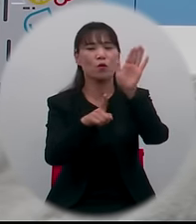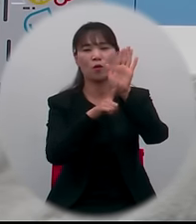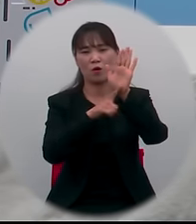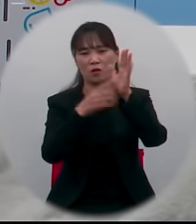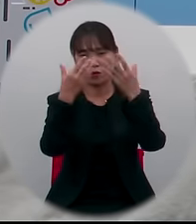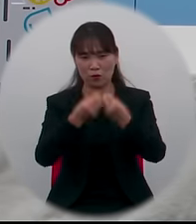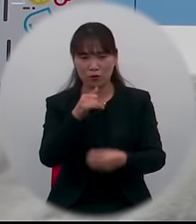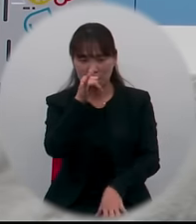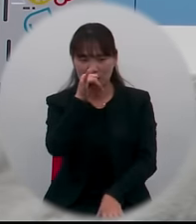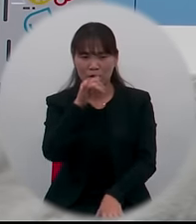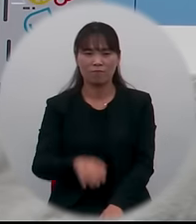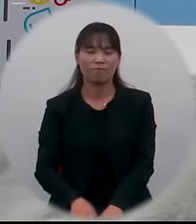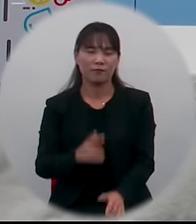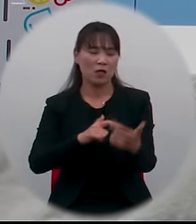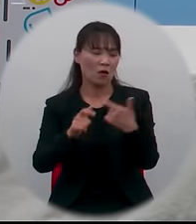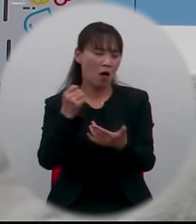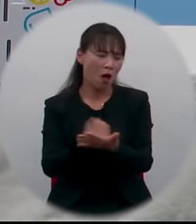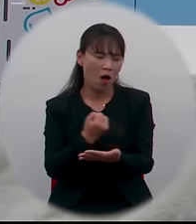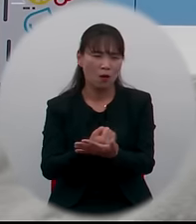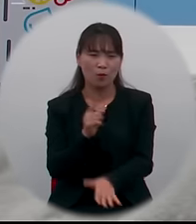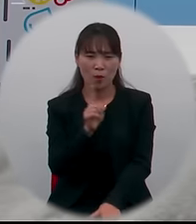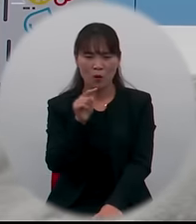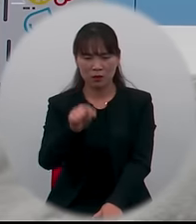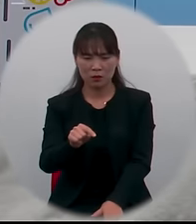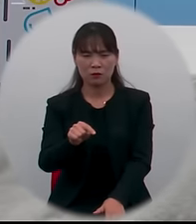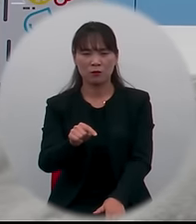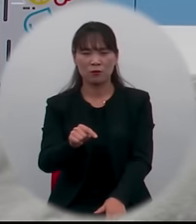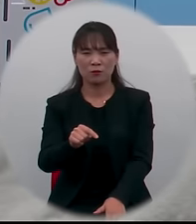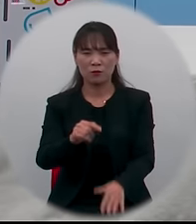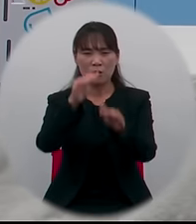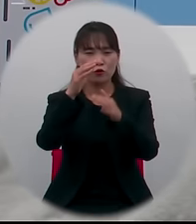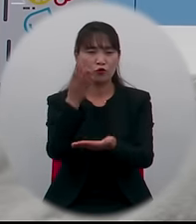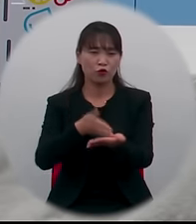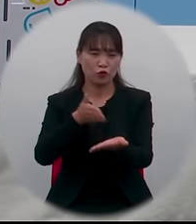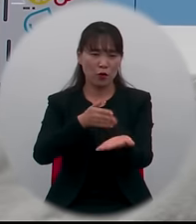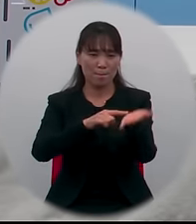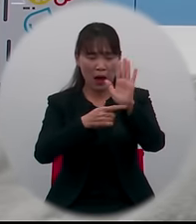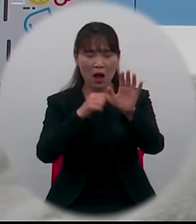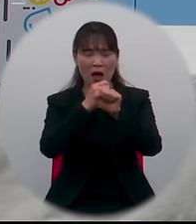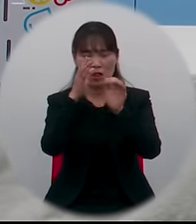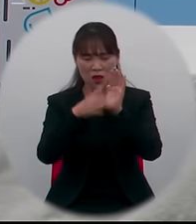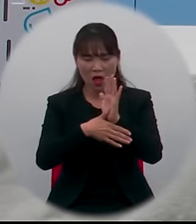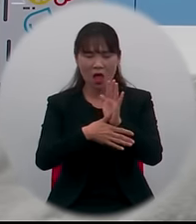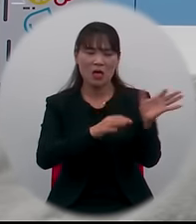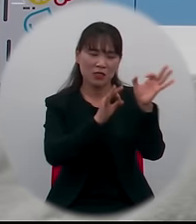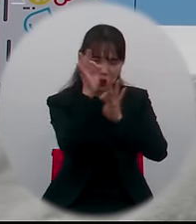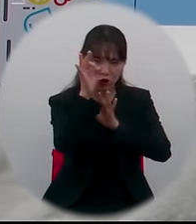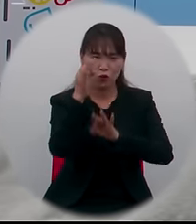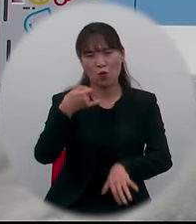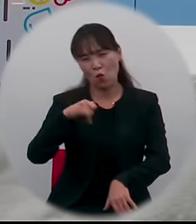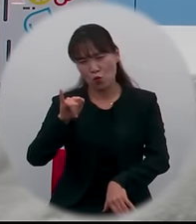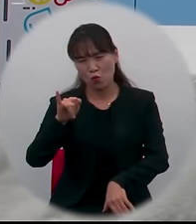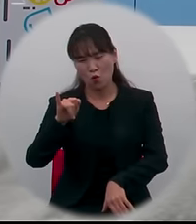사실들이 밝혀질 때마다 단순한 실수다 오류다고 얘기하고 있는 상황이에요 마지막 세 번째 이유가